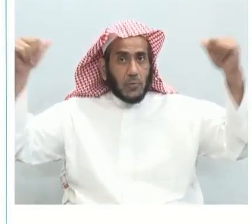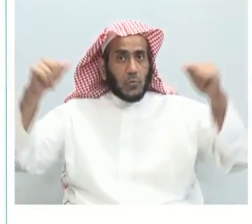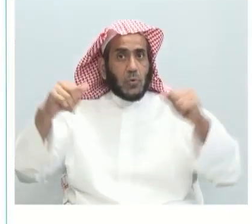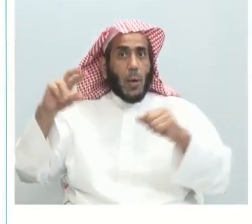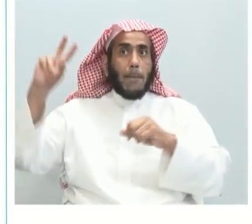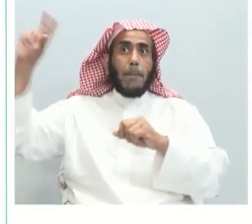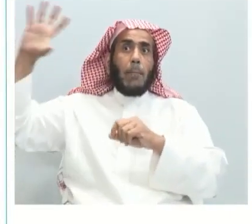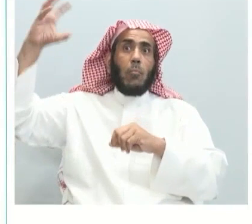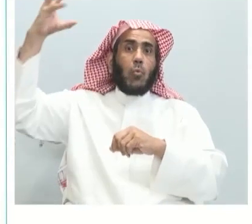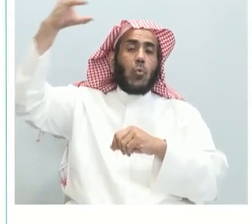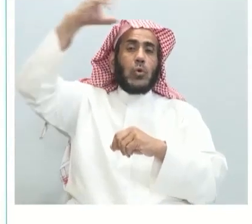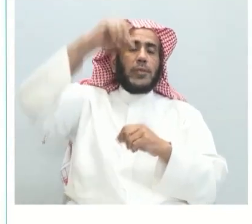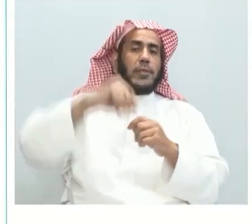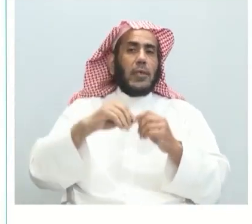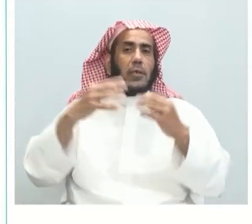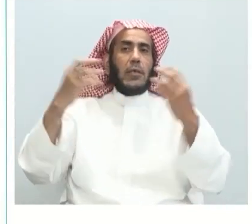بروجا